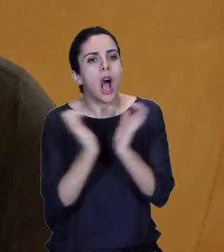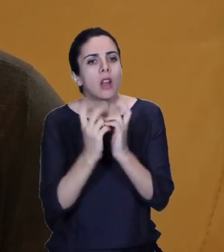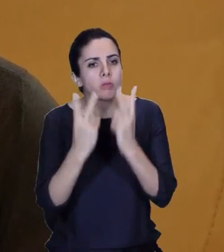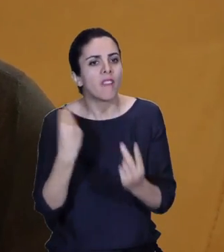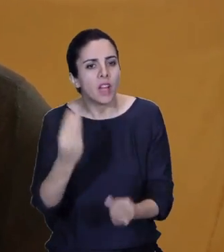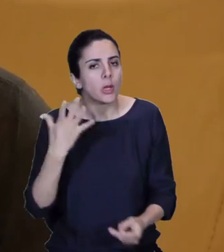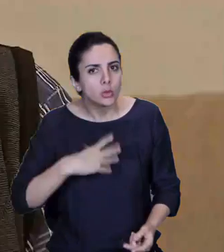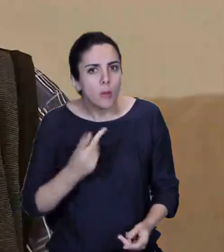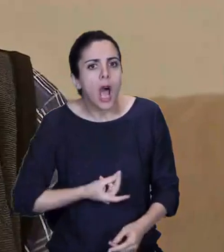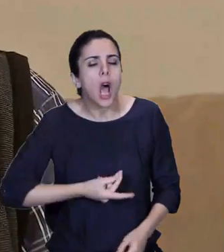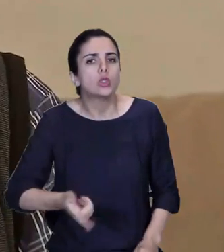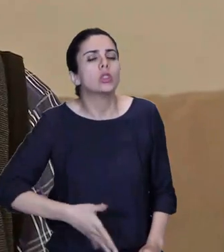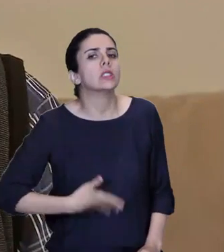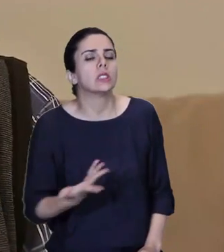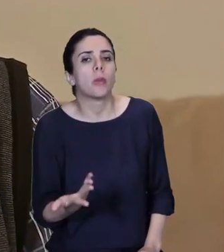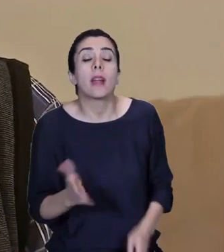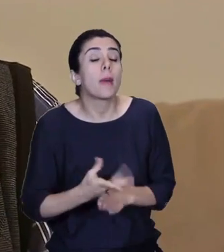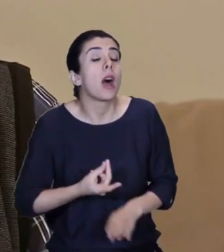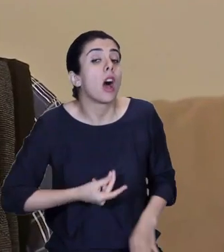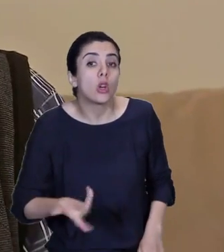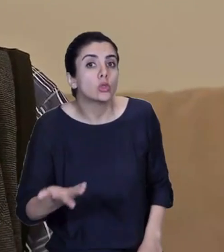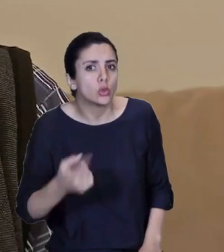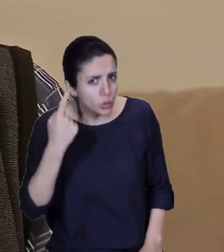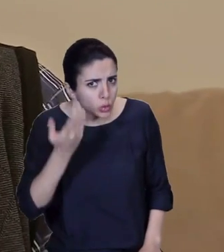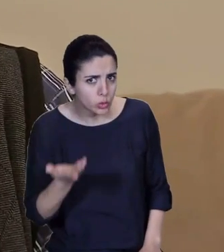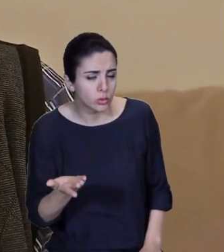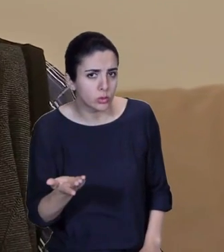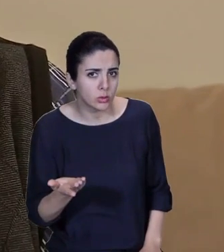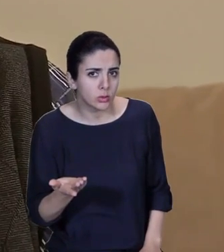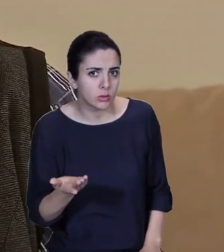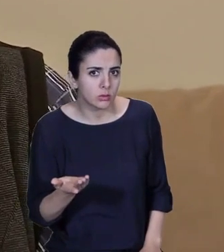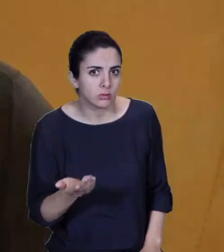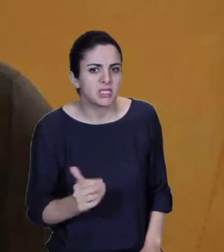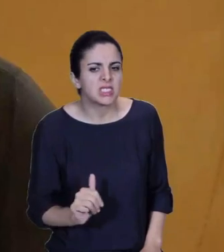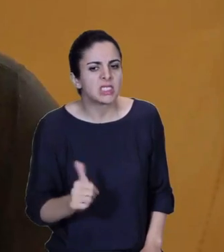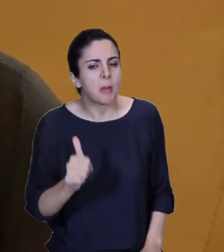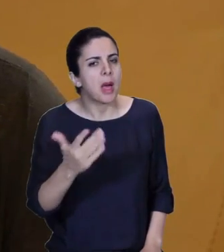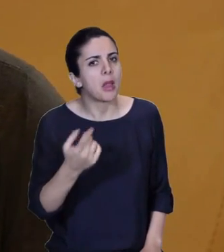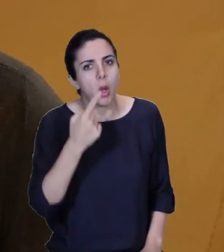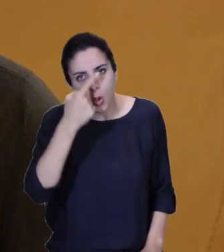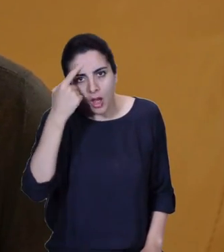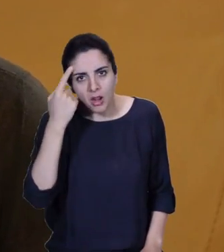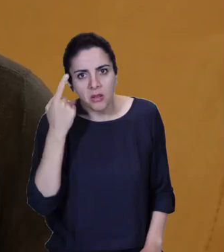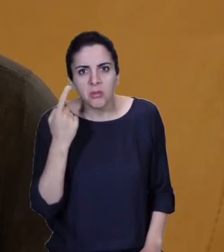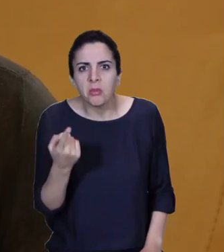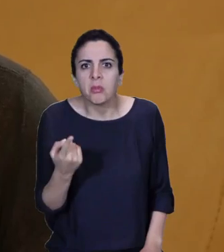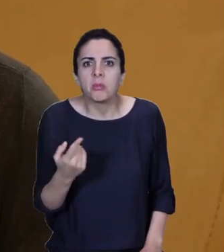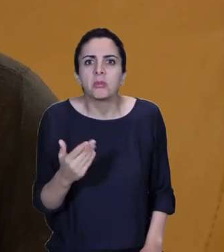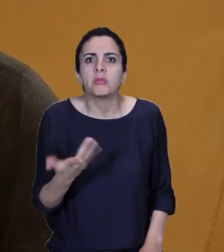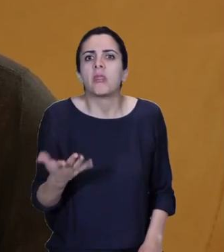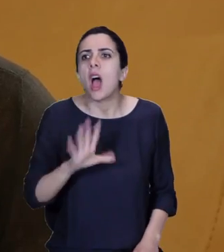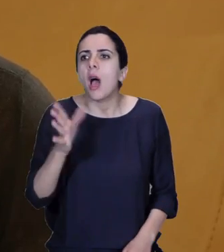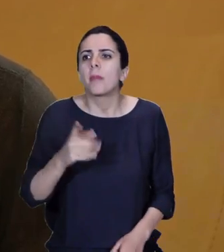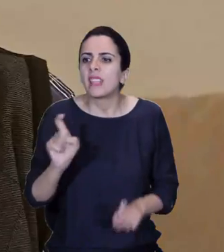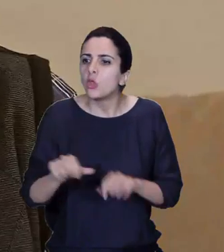olsun diye uğraştıkça o kaçıyor. Niye kaçıyor hiç düşündün mü? Yarın öbür gün el alemin kapısında ne arıyordu